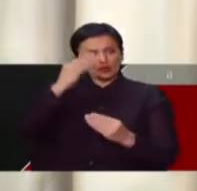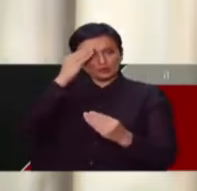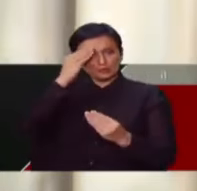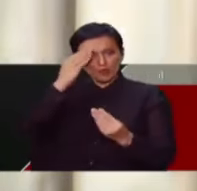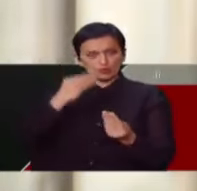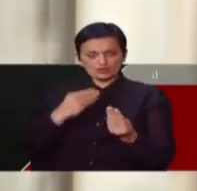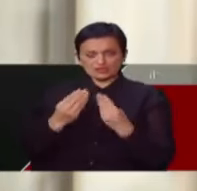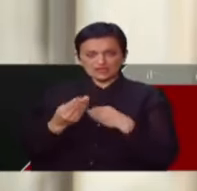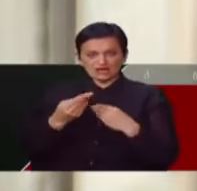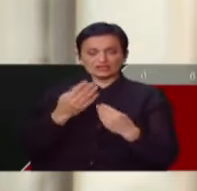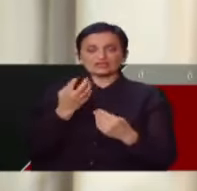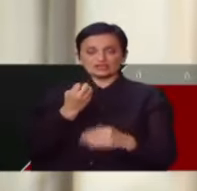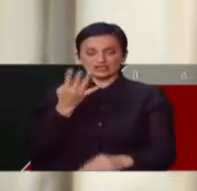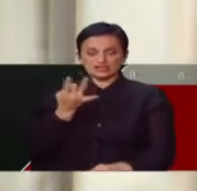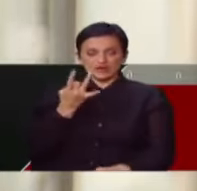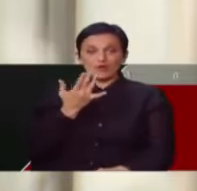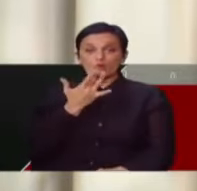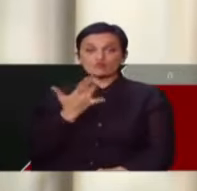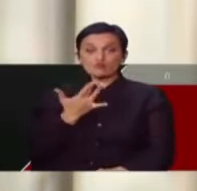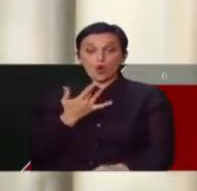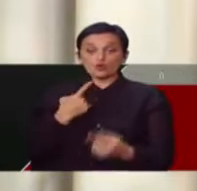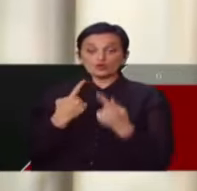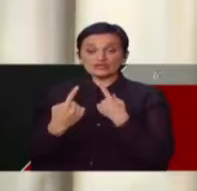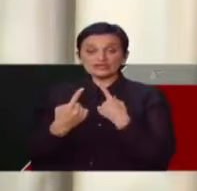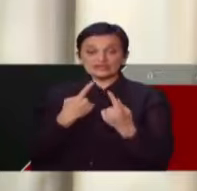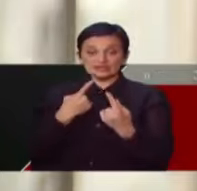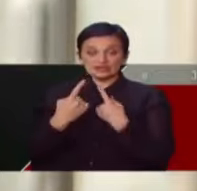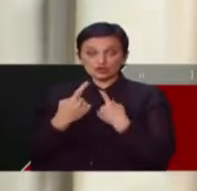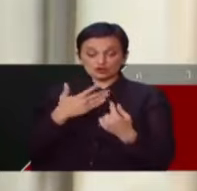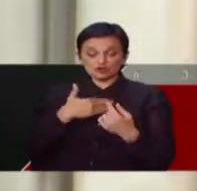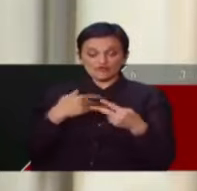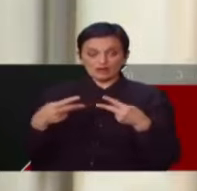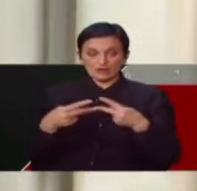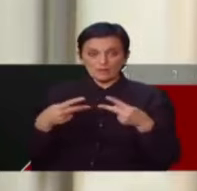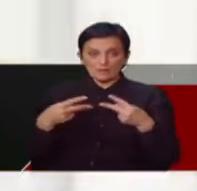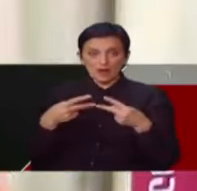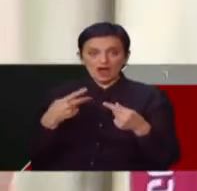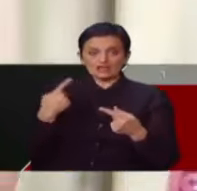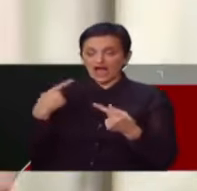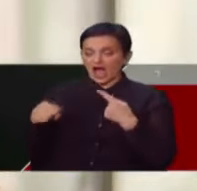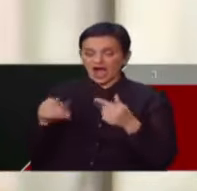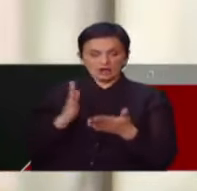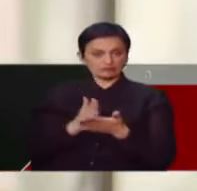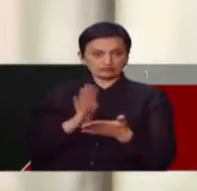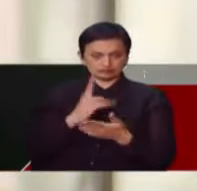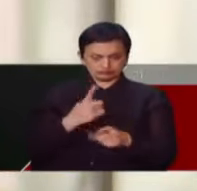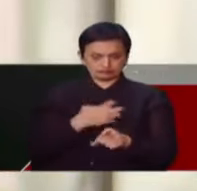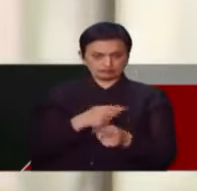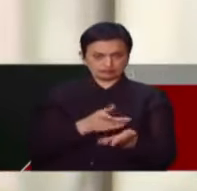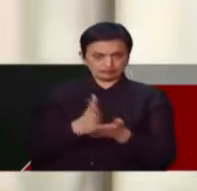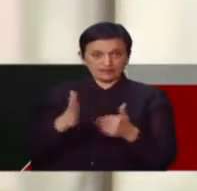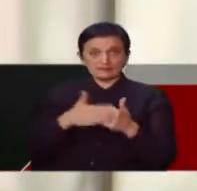მოსაზრებებით და რა თქმა უნდა კიდევ ერთხელ პოლიტიკურ დიალოგს და დიალოგს ჩვენს პარტნიორებთან არ აქვს ალტერნატივა. სანქციების